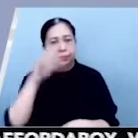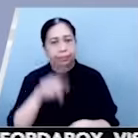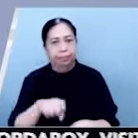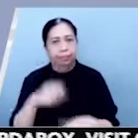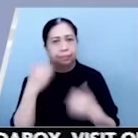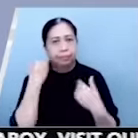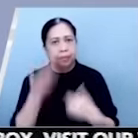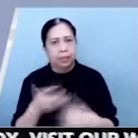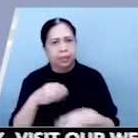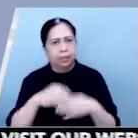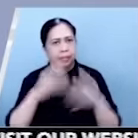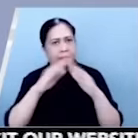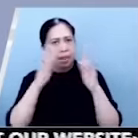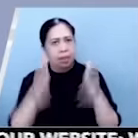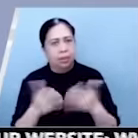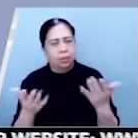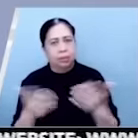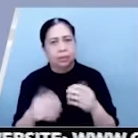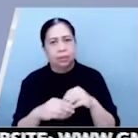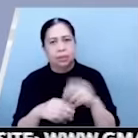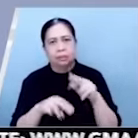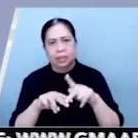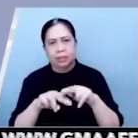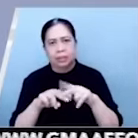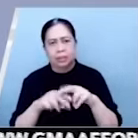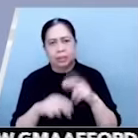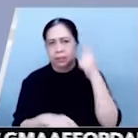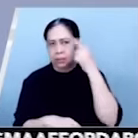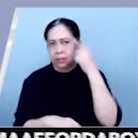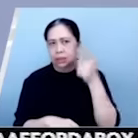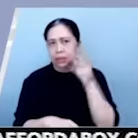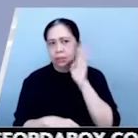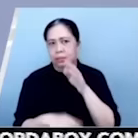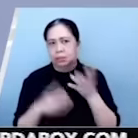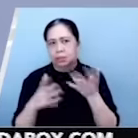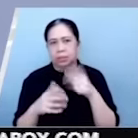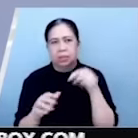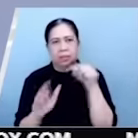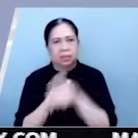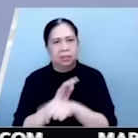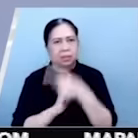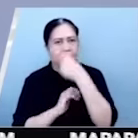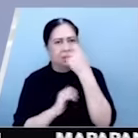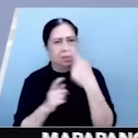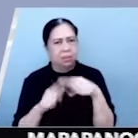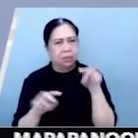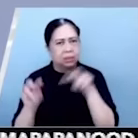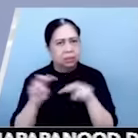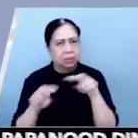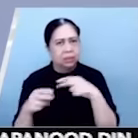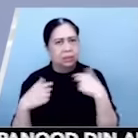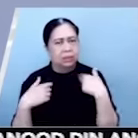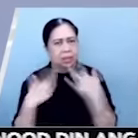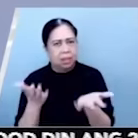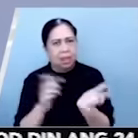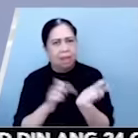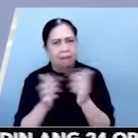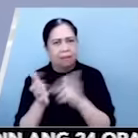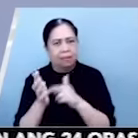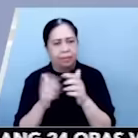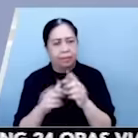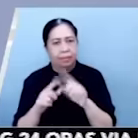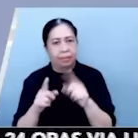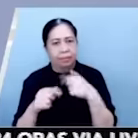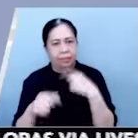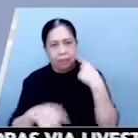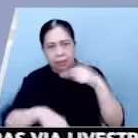sariling bahay sa Mangaldan, Pangasinan. Hinala ng kapatid ng biktima, pinatay siya dahil sa mga nakitang sugat sa kamay. Pero base sa post-mortem